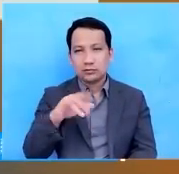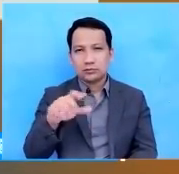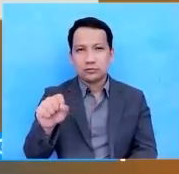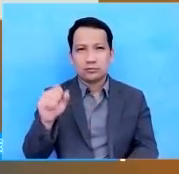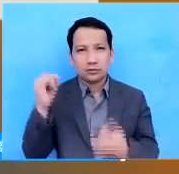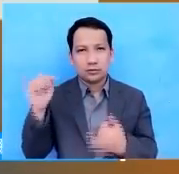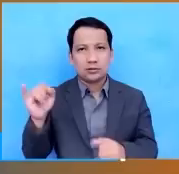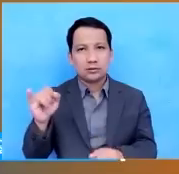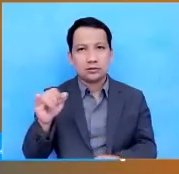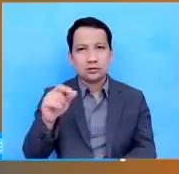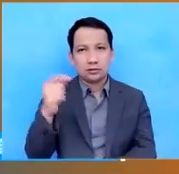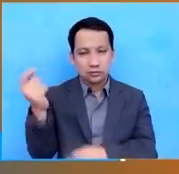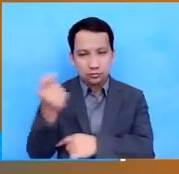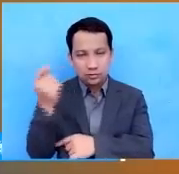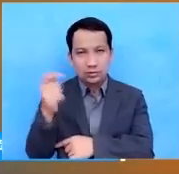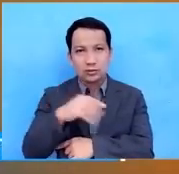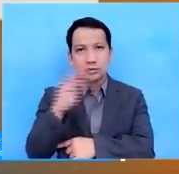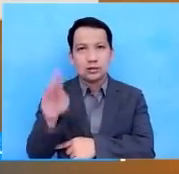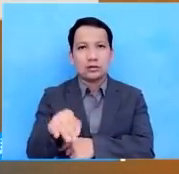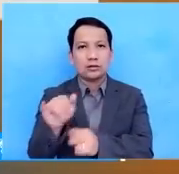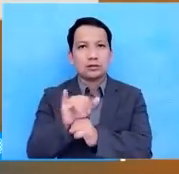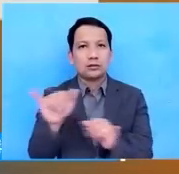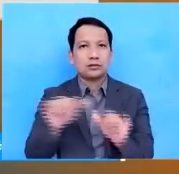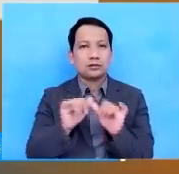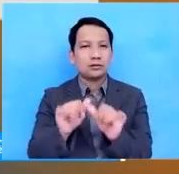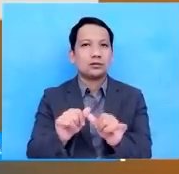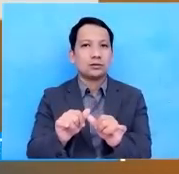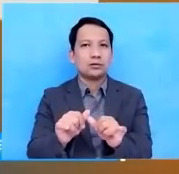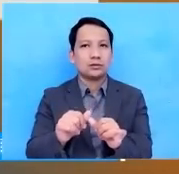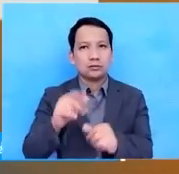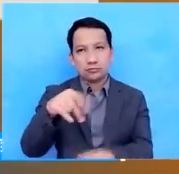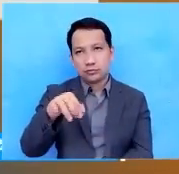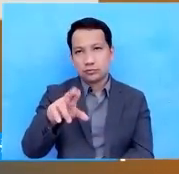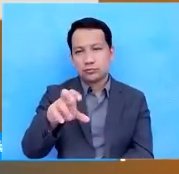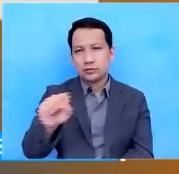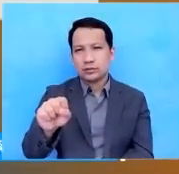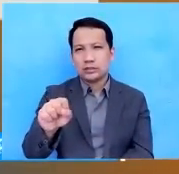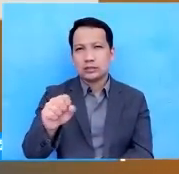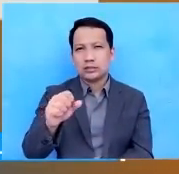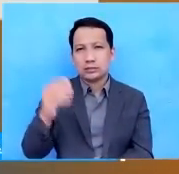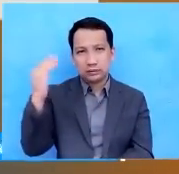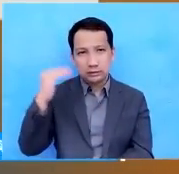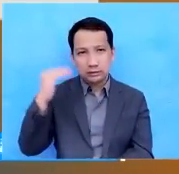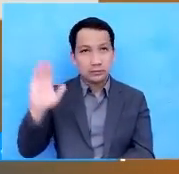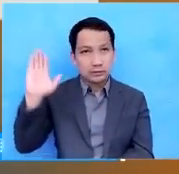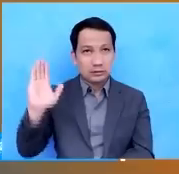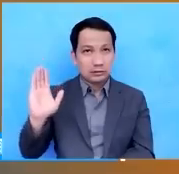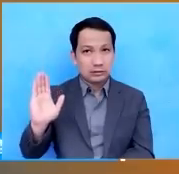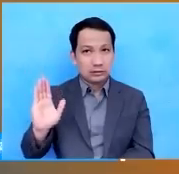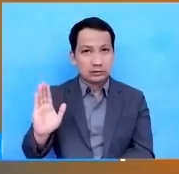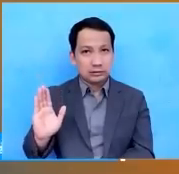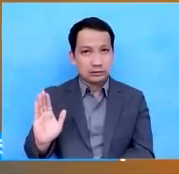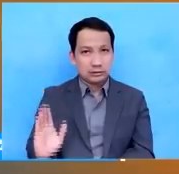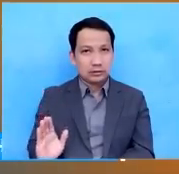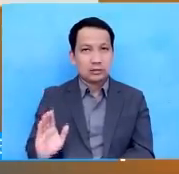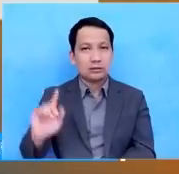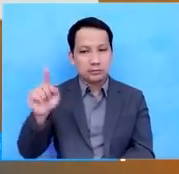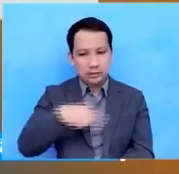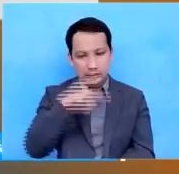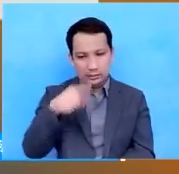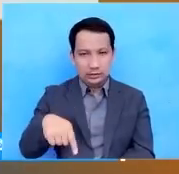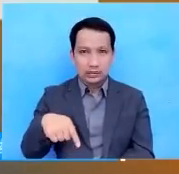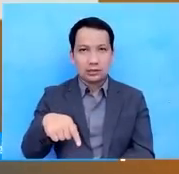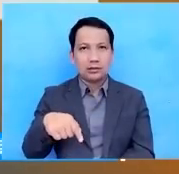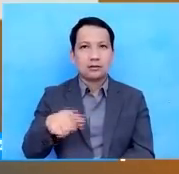at Tugigaraw City. Gayon din ang mga flight papunta ng Puerto Princesa, Katiklan at Daraga Albay. Kanselado rin ang ilang